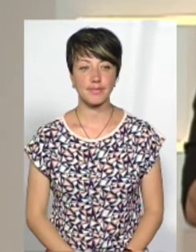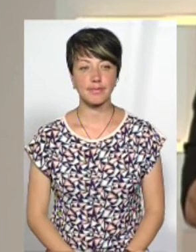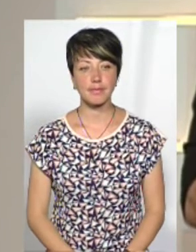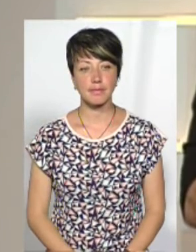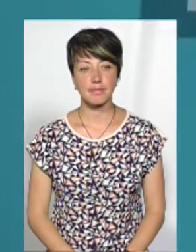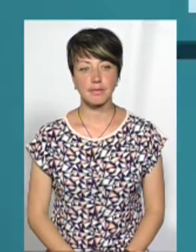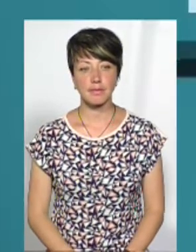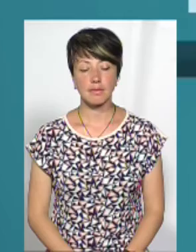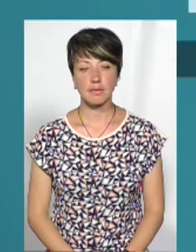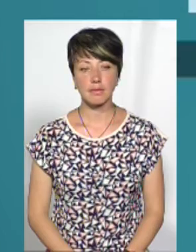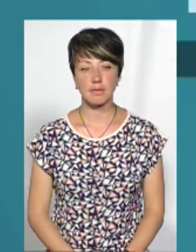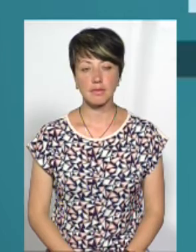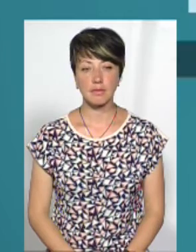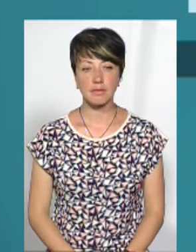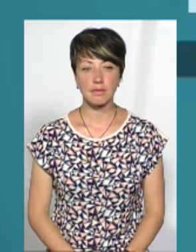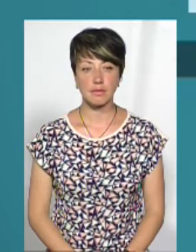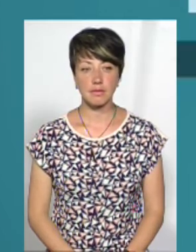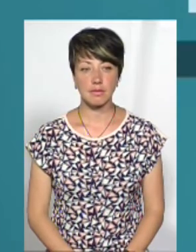коментарі.